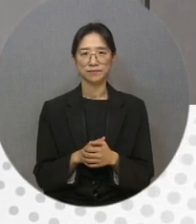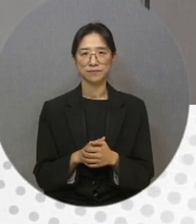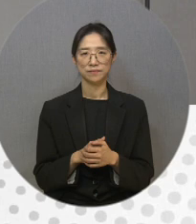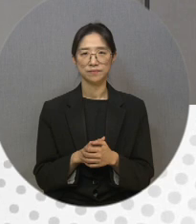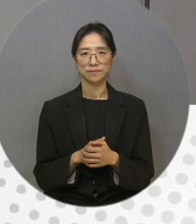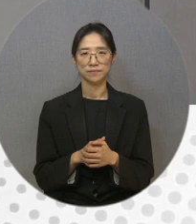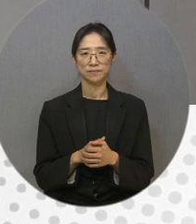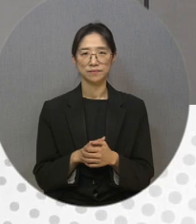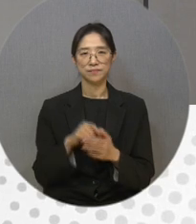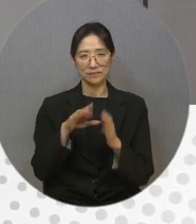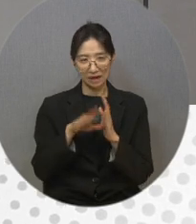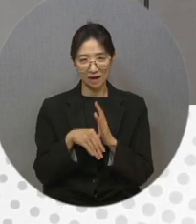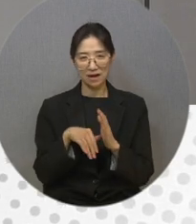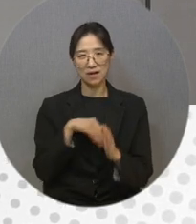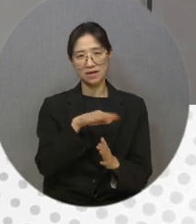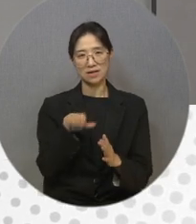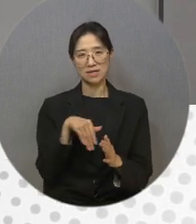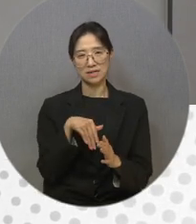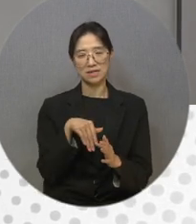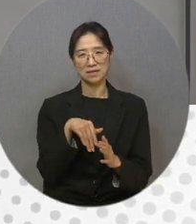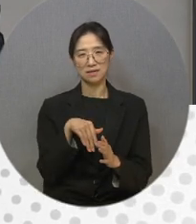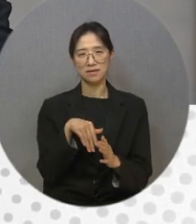그때 그 우리가 싸웠던